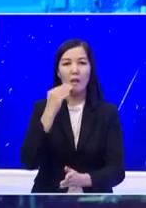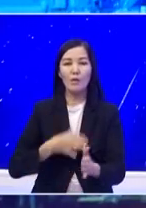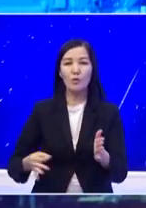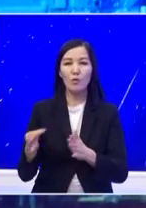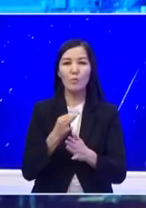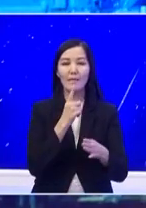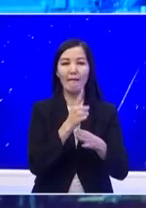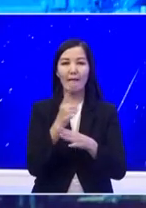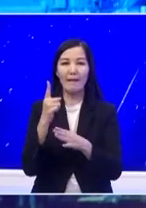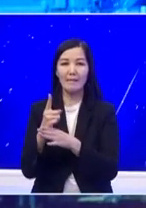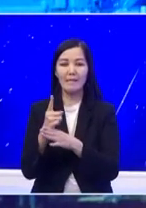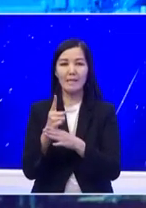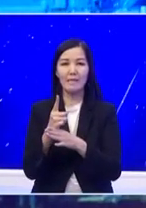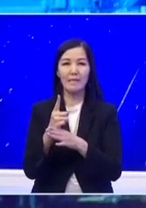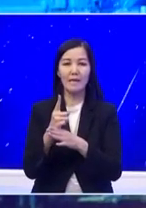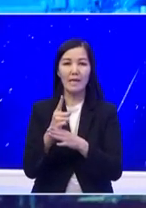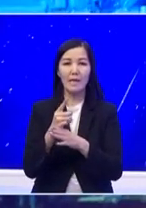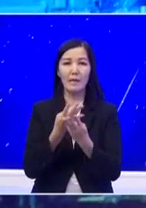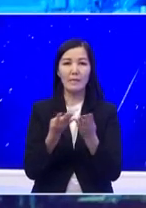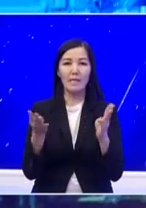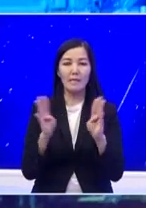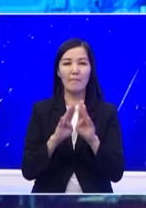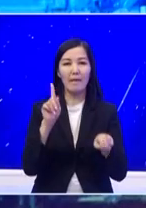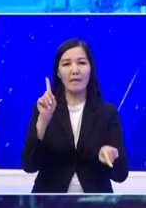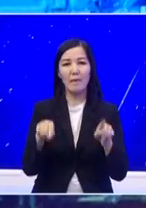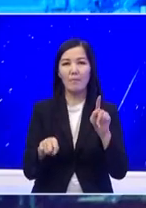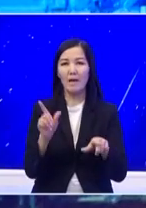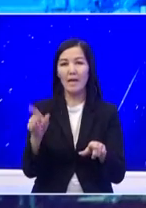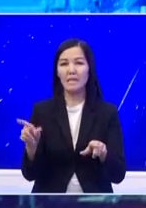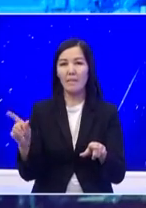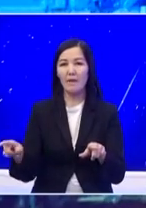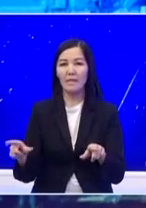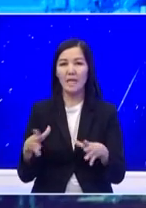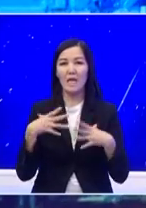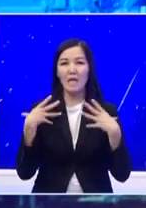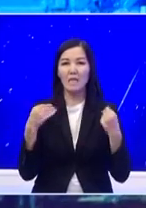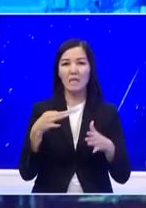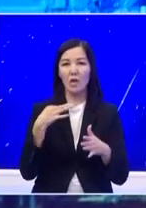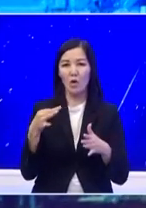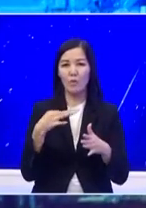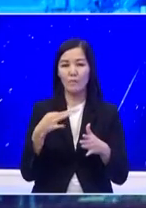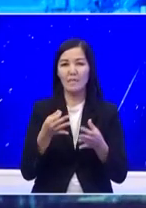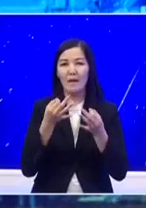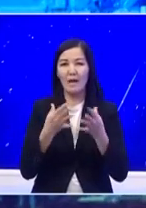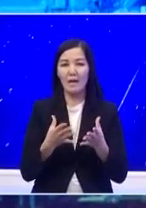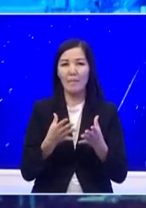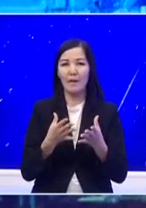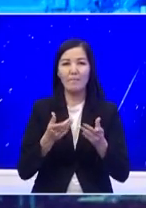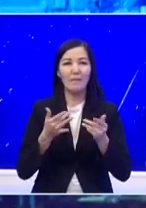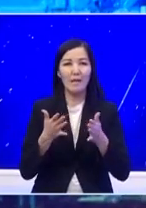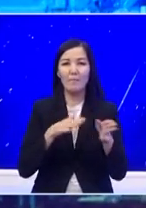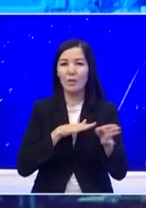Облыста карантин режимі сақталғанымен кейбір азаматтар өз денсаулығына жауапсыз. Қауіпсіздіктің қарапайым талаптарын